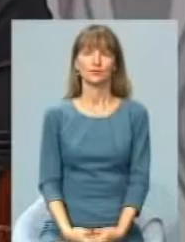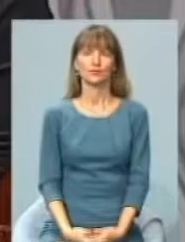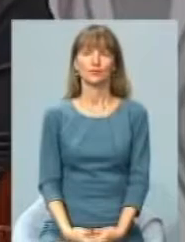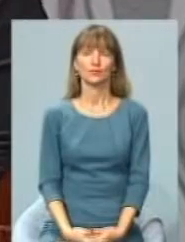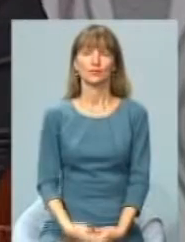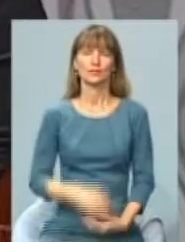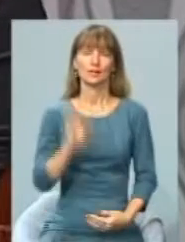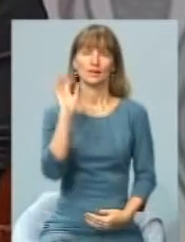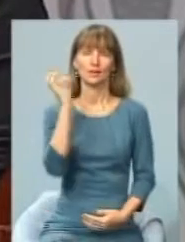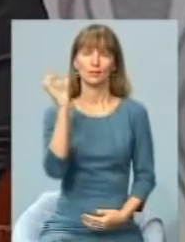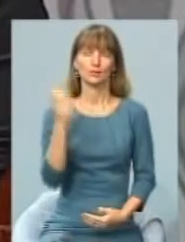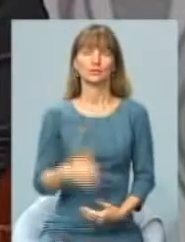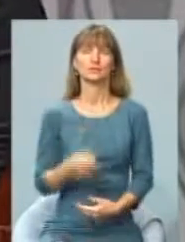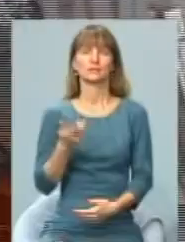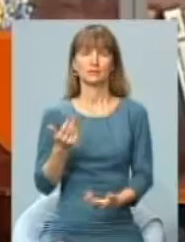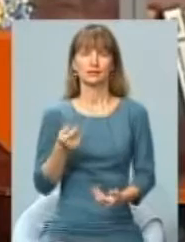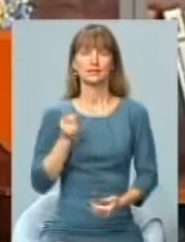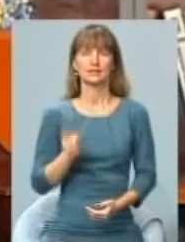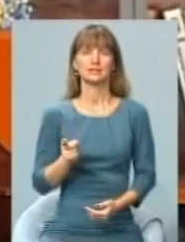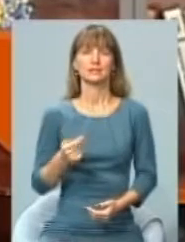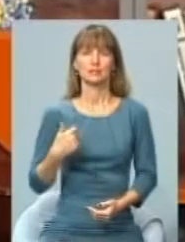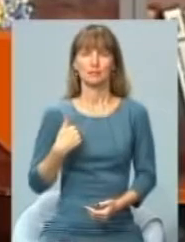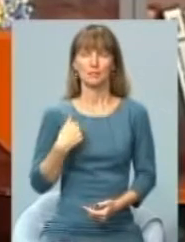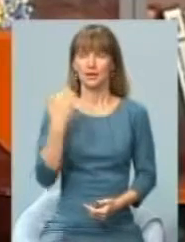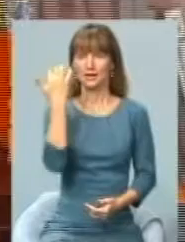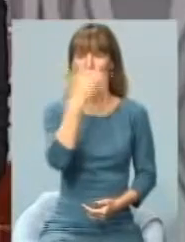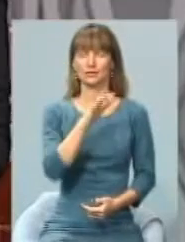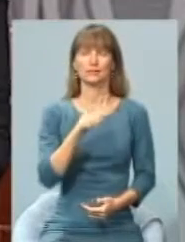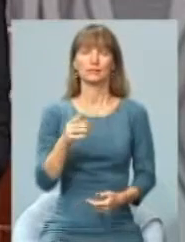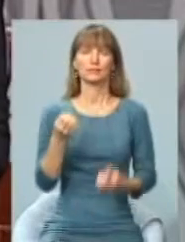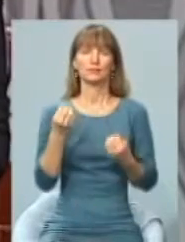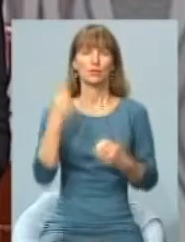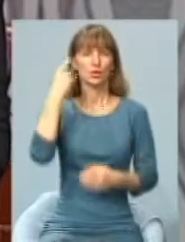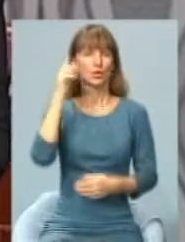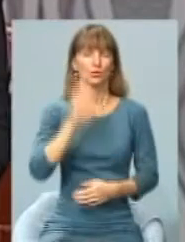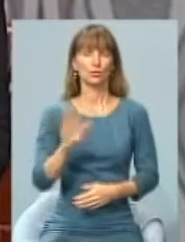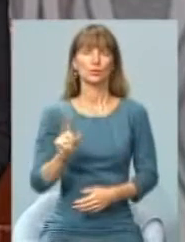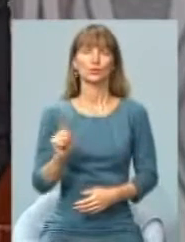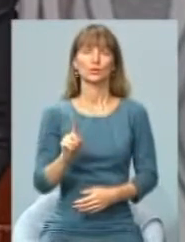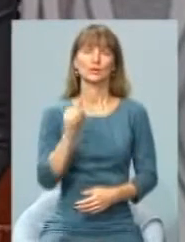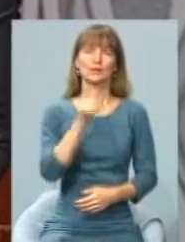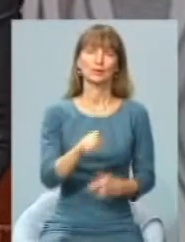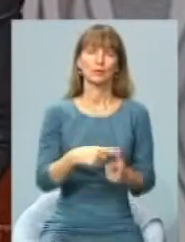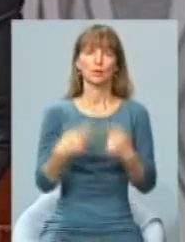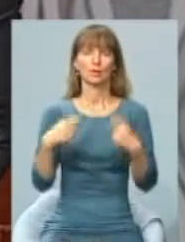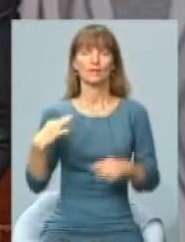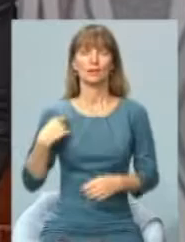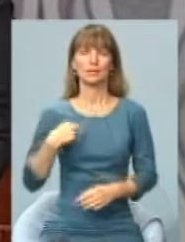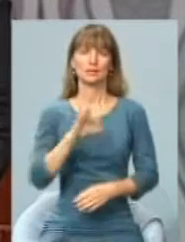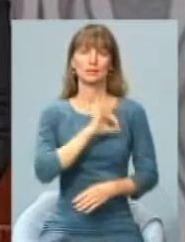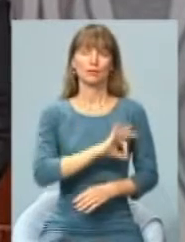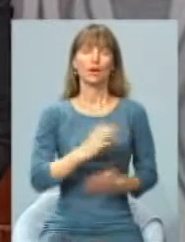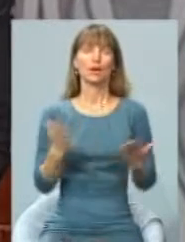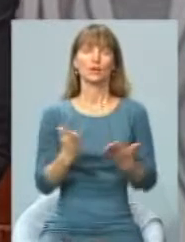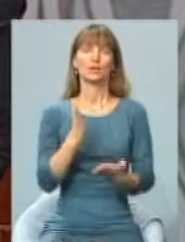Дуже лампочками. Часто. Дійсно. А ми навіть не помічаємо, або ми навіть просто не задумуємося, що тими або іншими речами ми користуємося,